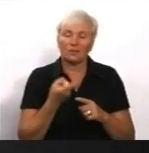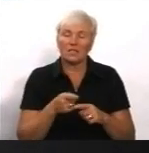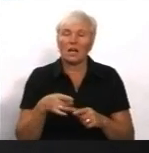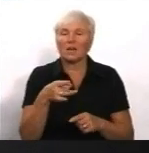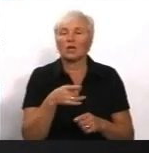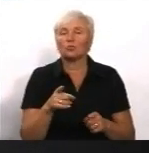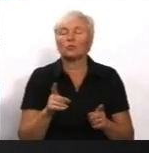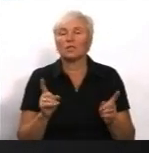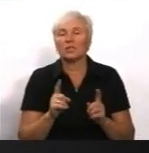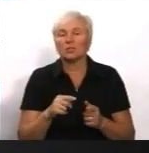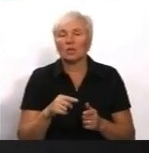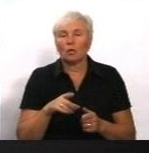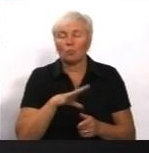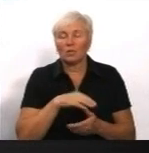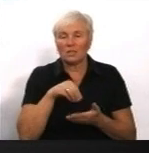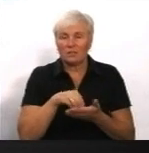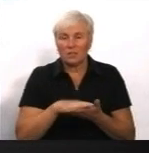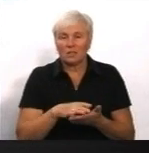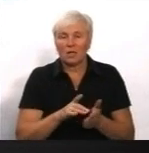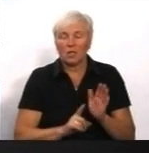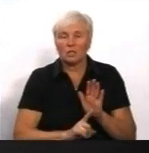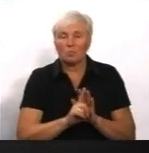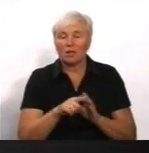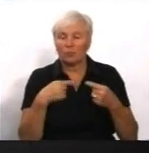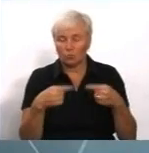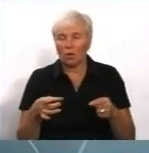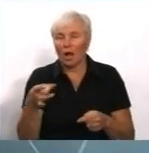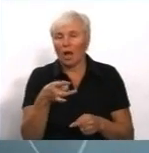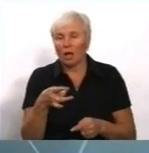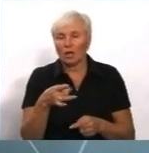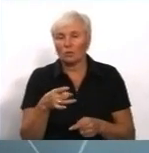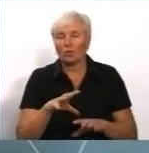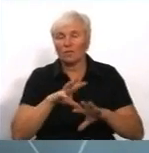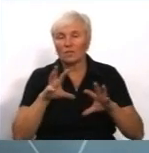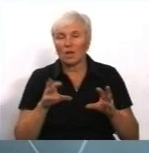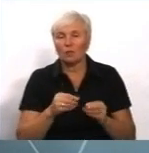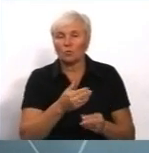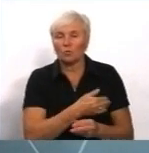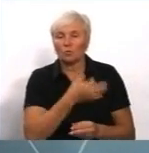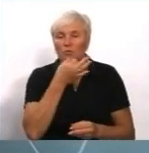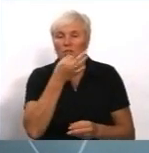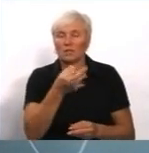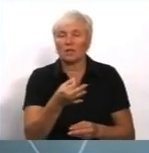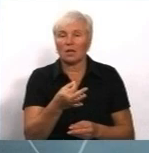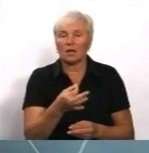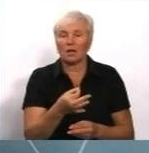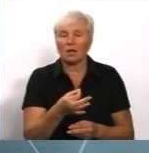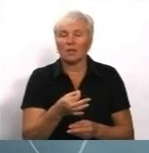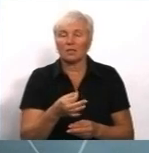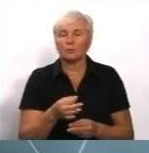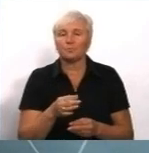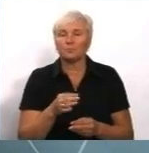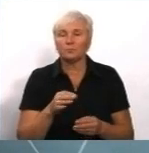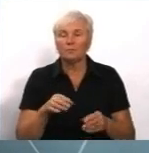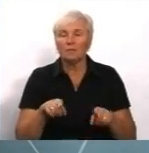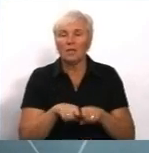чи були зафіксовані спалахи в інших? Загалом, резюмувати хочу питанням таким, наскільки це є серйозною проблемою